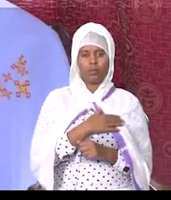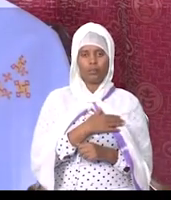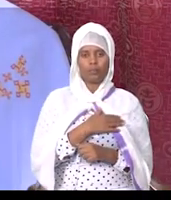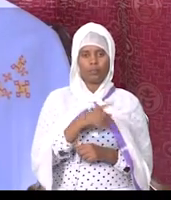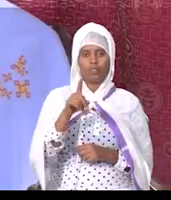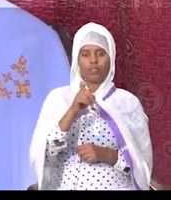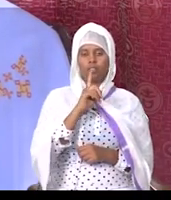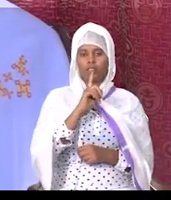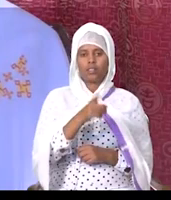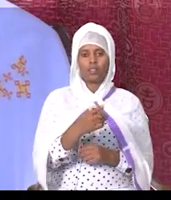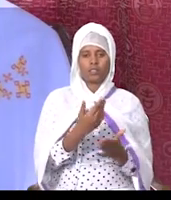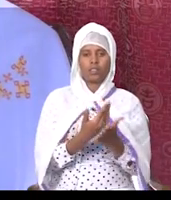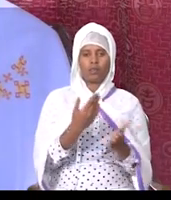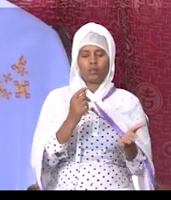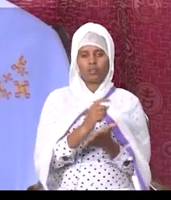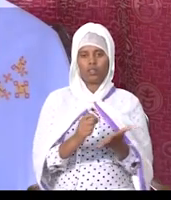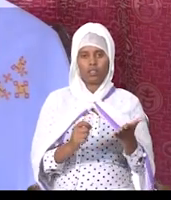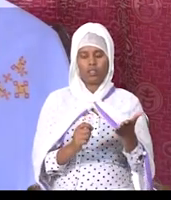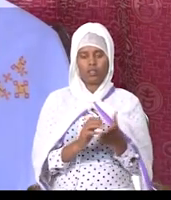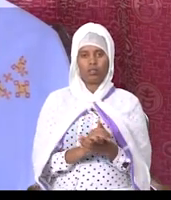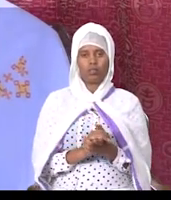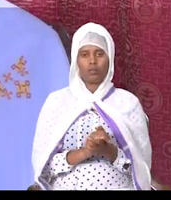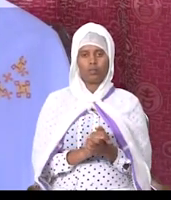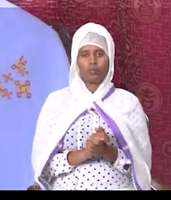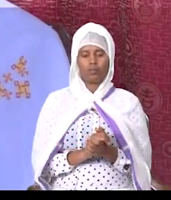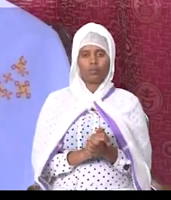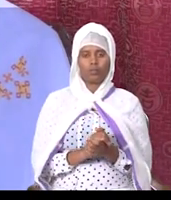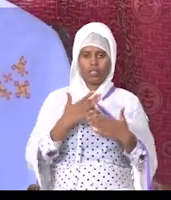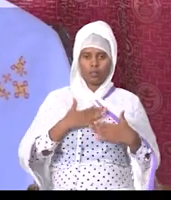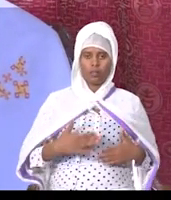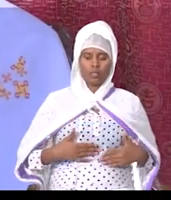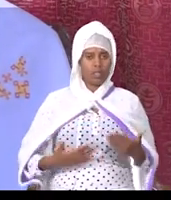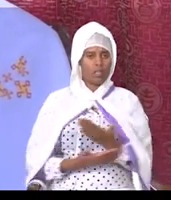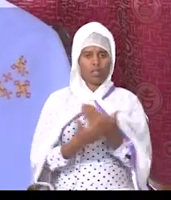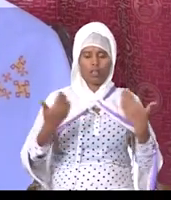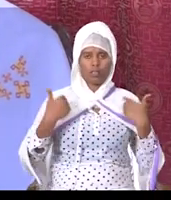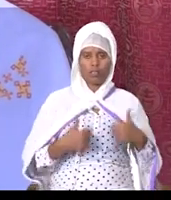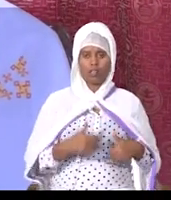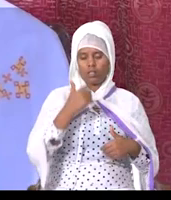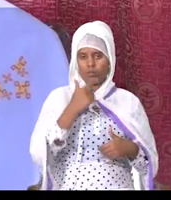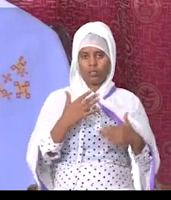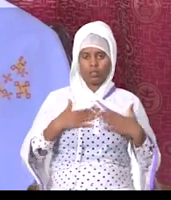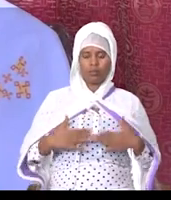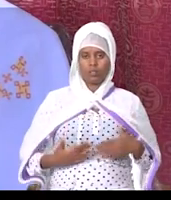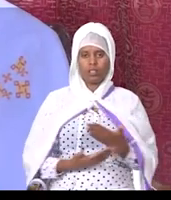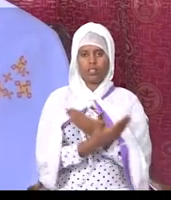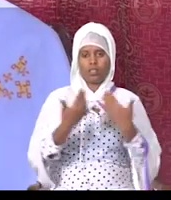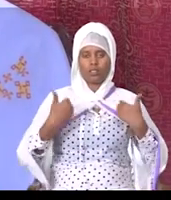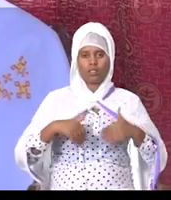እግዚኣብሔር ዓሰርተ ትእዛዛት ካብ ዝፀሓፎ ይትቅትል ነፍሰ ይብል ነፍስኻ ይትቕተል እዩ ዝብል ነፍሲ ይትቕተል ክብል